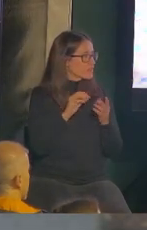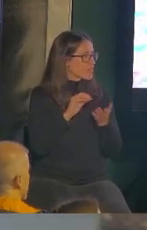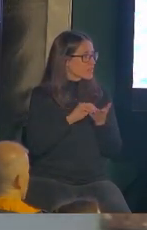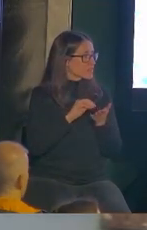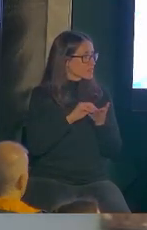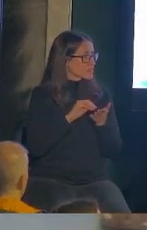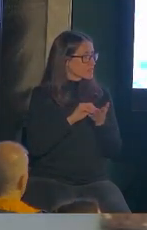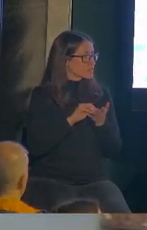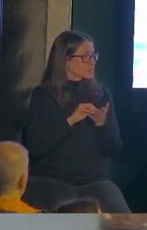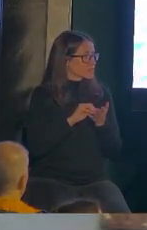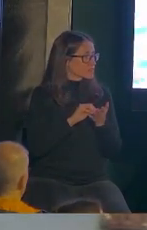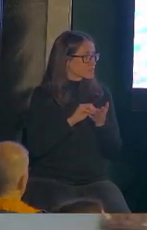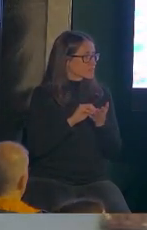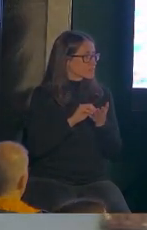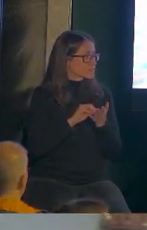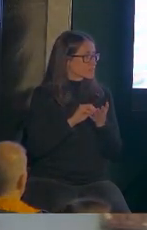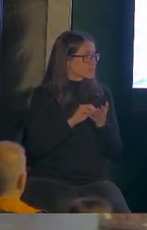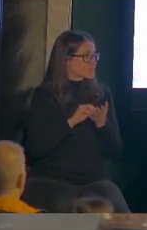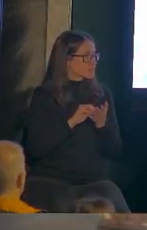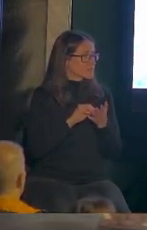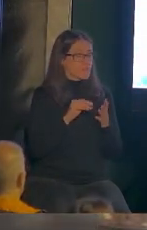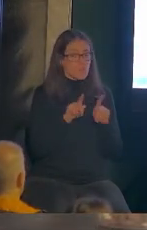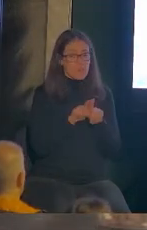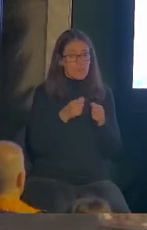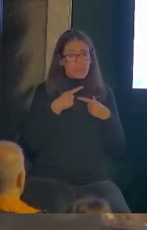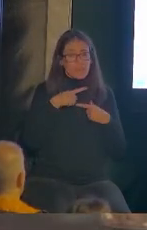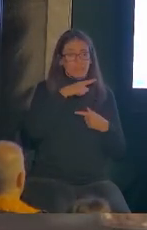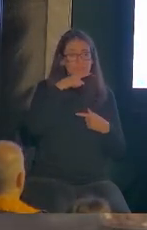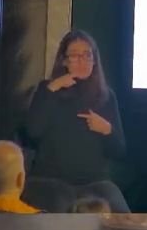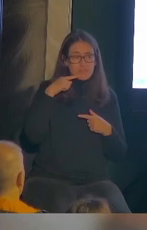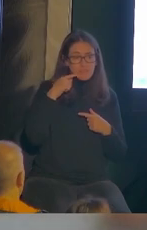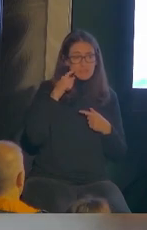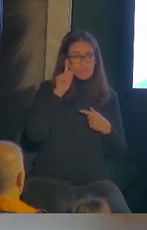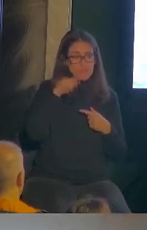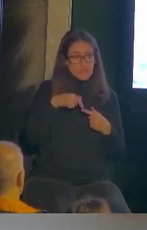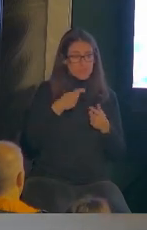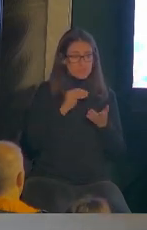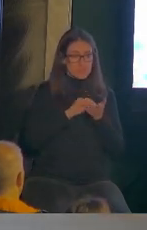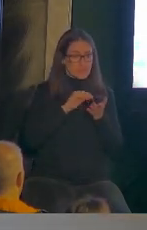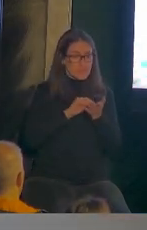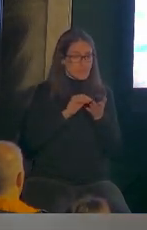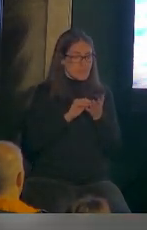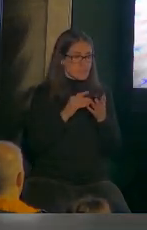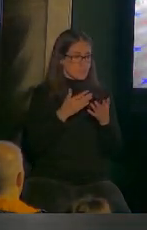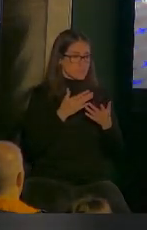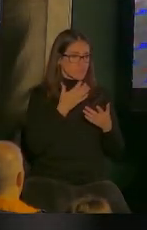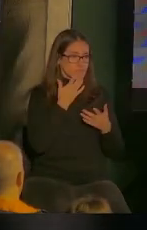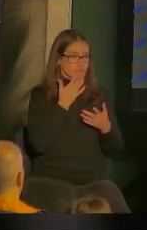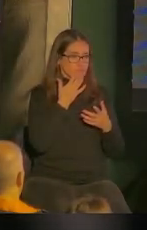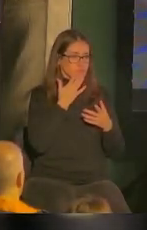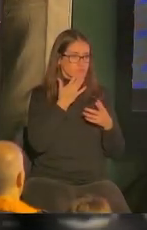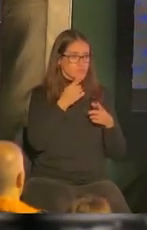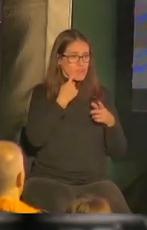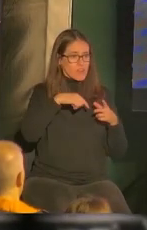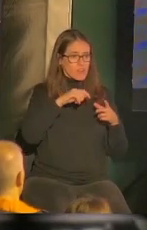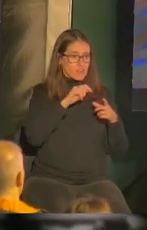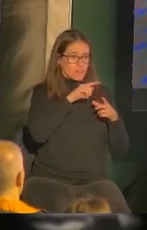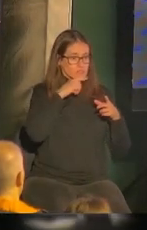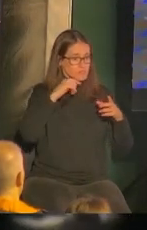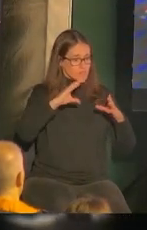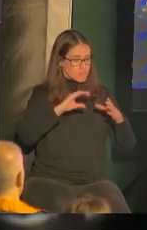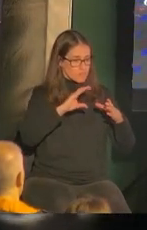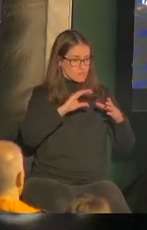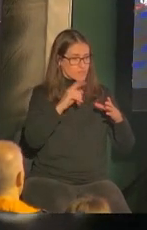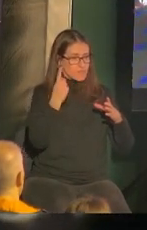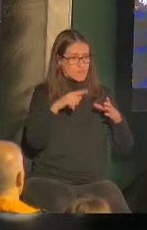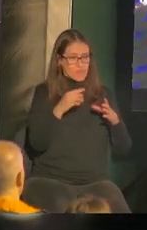també, bueno, a banda del gust que ens aporta, que moltes vegades trobem alguns brioixos que van acabats